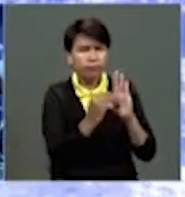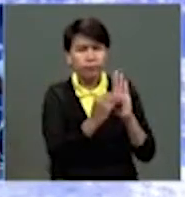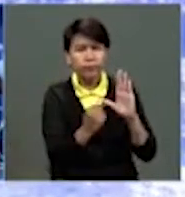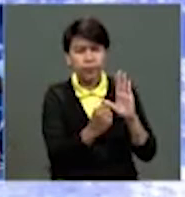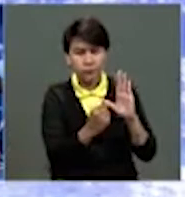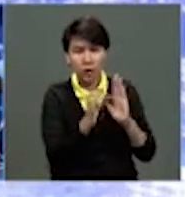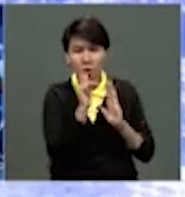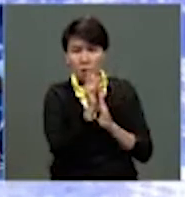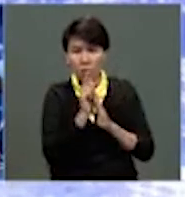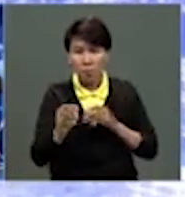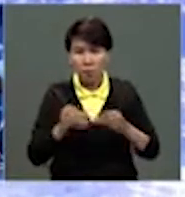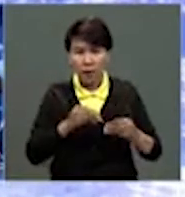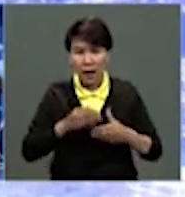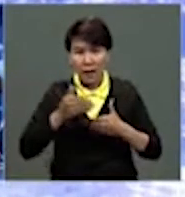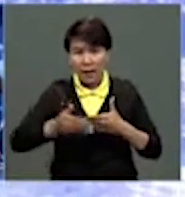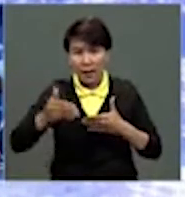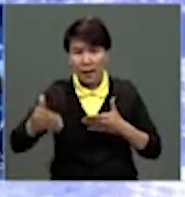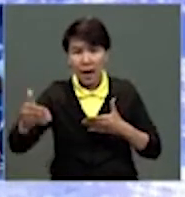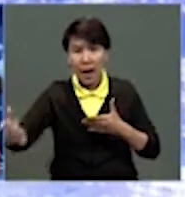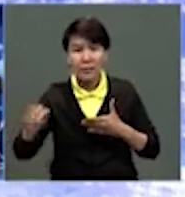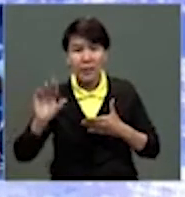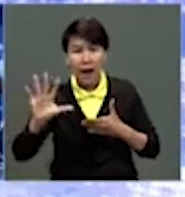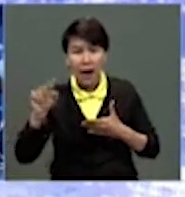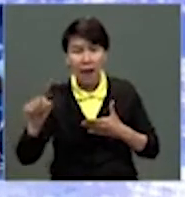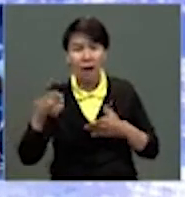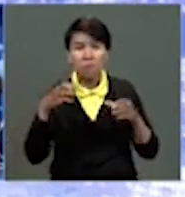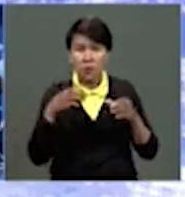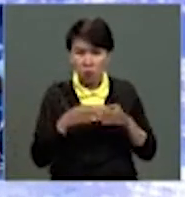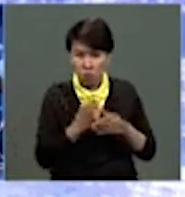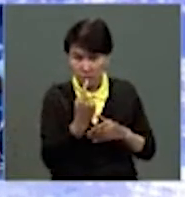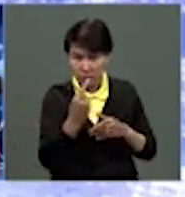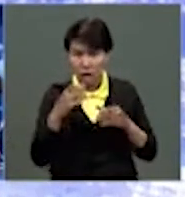อีกมากมายก่ายกองแต่ว่าเอาตัดเฉพาะมาเรื่องของคณะผู้ติดตามก่อนนะครับอ่ากดก่อนจะพูดคณบดีตาผมเกิดนิดนึงครับว่าถามว่าชนะชุดของทางท่านผบสารัชมาเนี่ยถือเป็นเอ่อเรียกว่ากิจการอันแรกหรือเปล่าครับที่เราได้ทำนี้จริงๆแล้วก็จะบอกว่าใช่ก็ได้ครับซึ่งจริงๆแล้วถูกกำหนดอยู่ในพระราชกำหนดเอ่อประทานโทษข้อกำหนดนะครับที่เราได้ออกมาในมาตรการระยะที่5นี้จะมีกลุ่มที่ 2